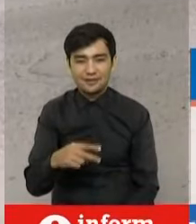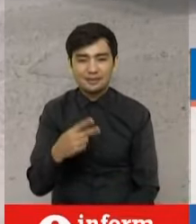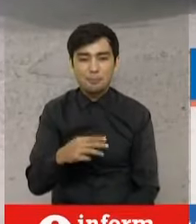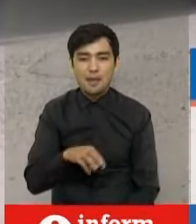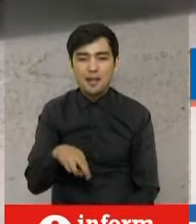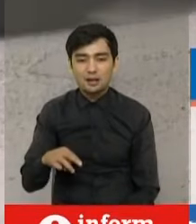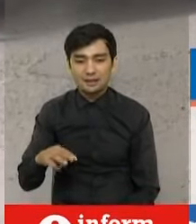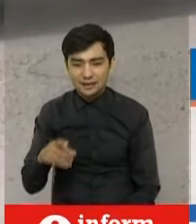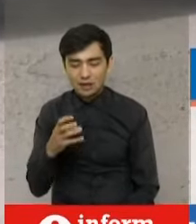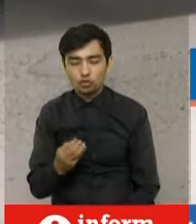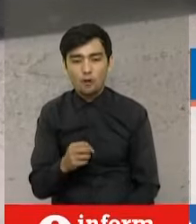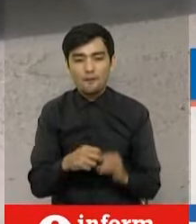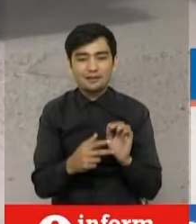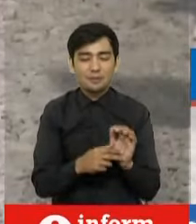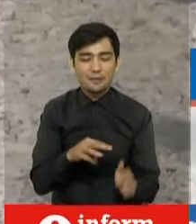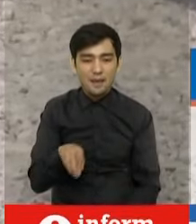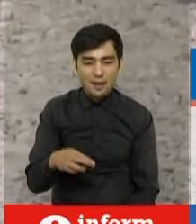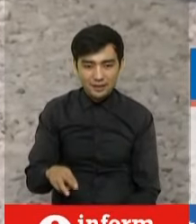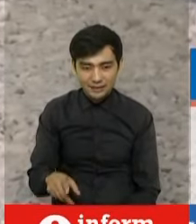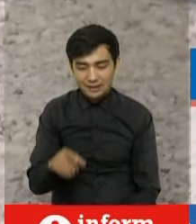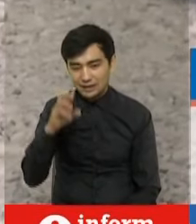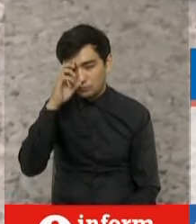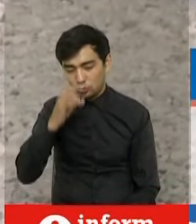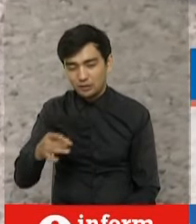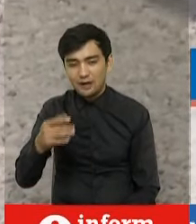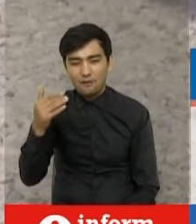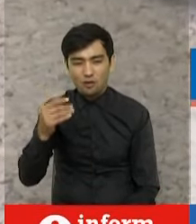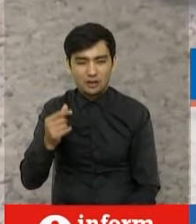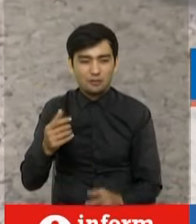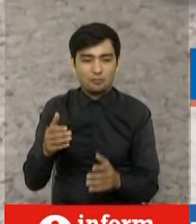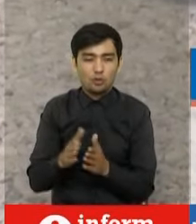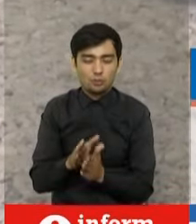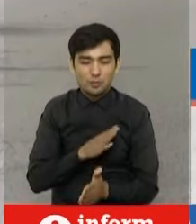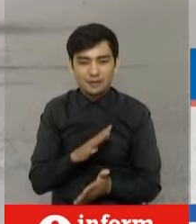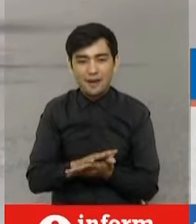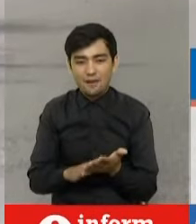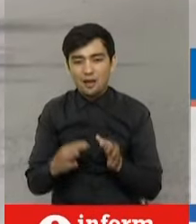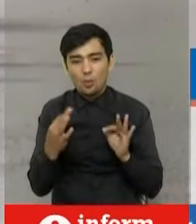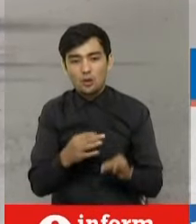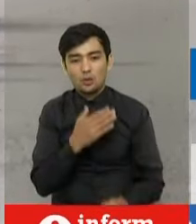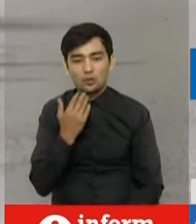тенге. Еще 18 миллиардов запросили из республиканского бюджета, но заявку пока не одобрили.